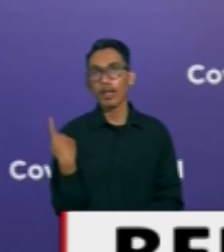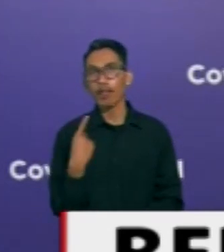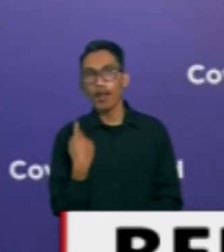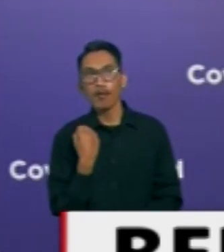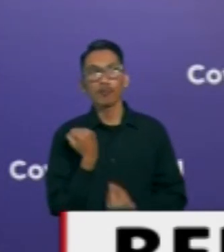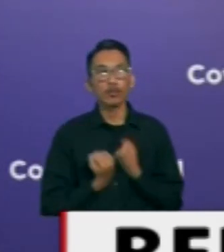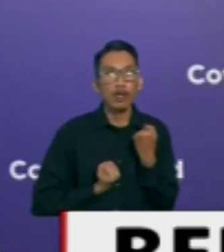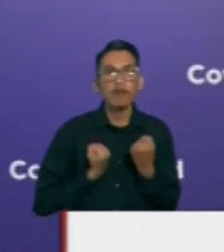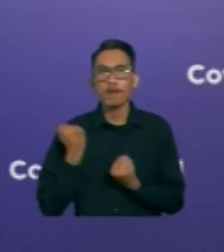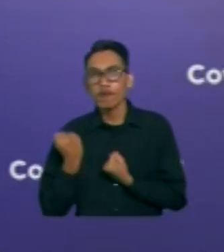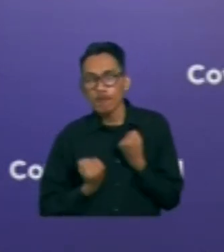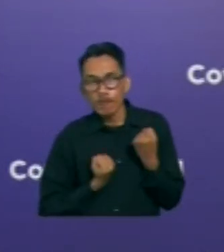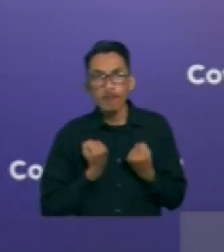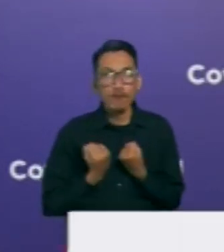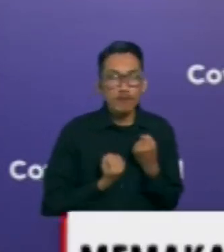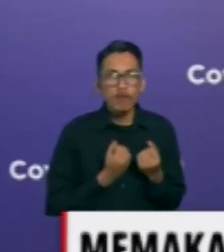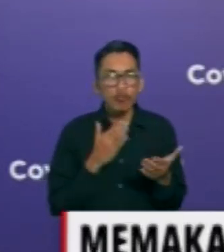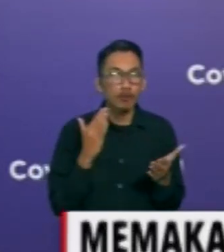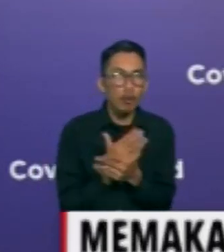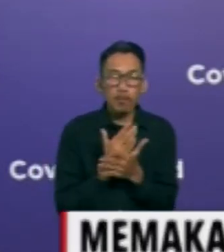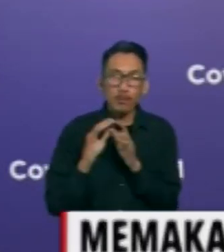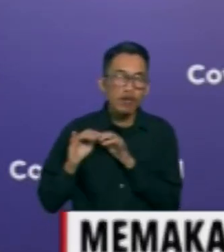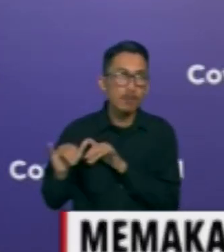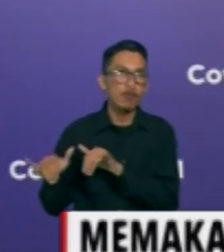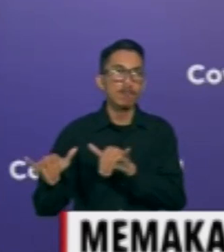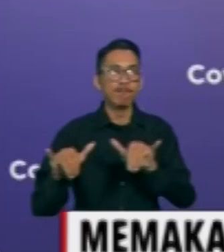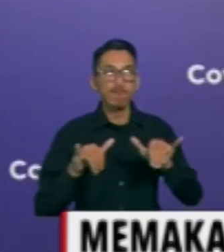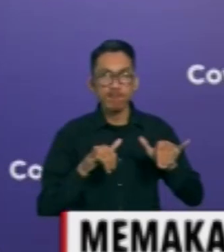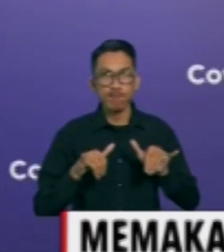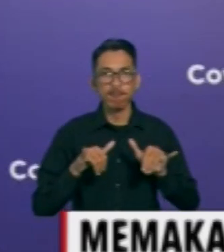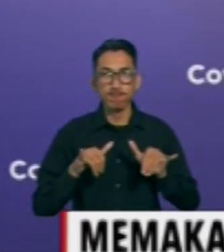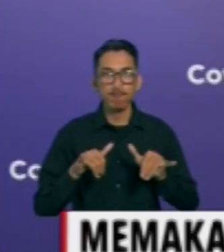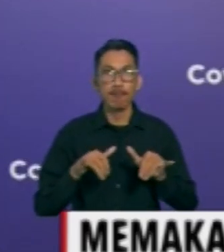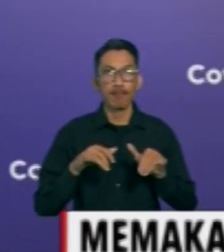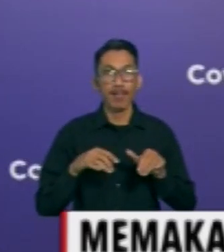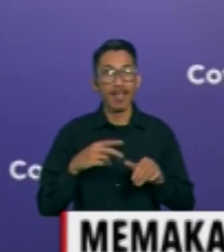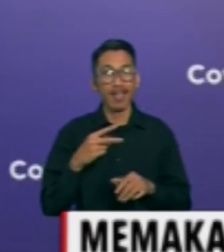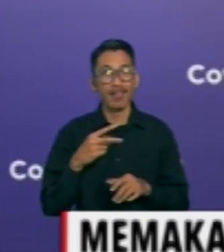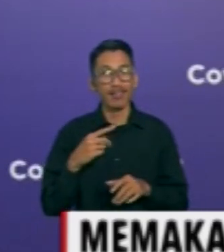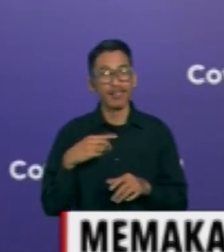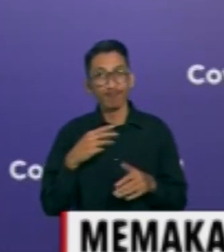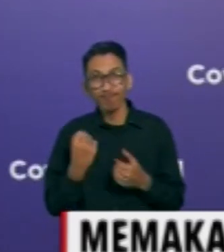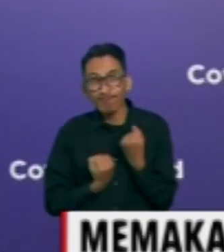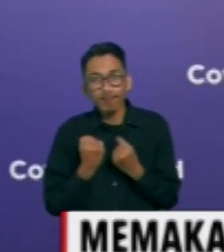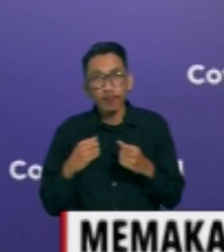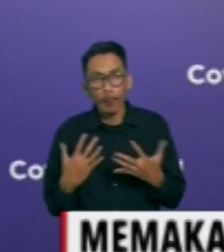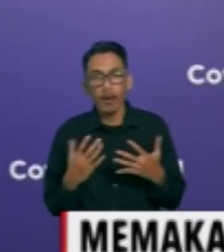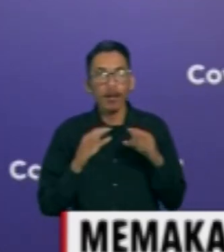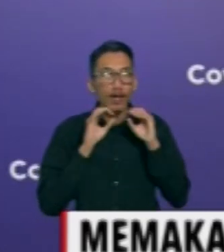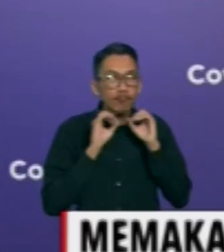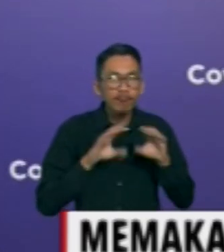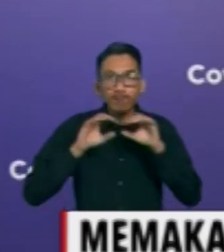akan melakukan upaya untuk mencegah ini bersama-sama Tentunya dengan melakukan edukasi kami berharap bahwa